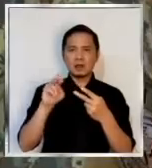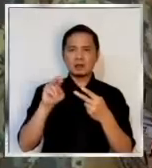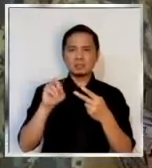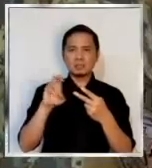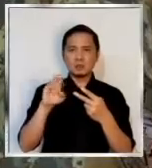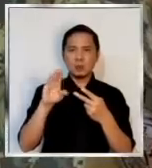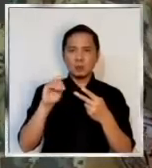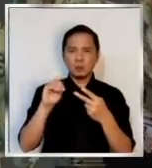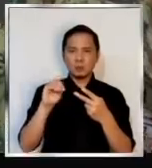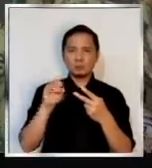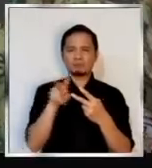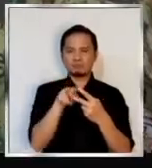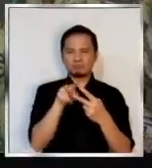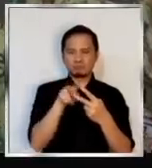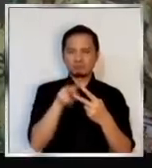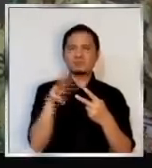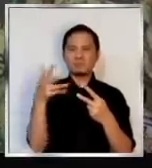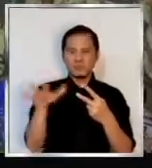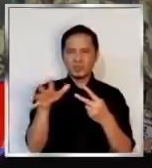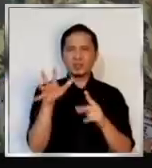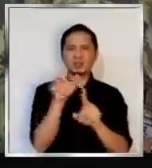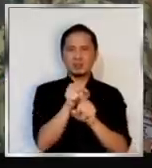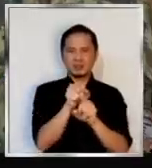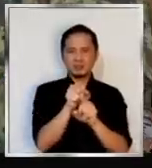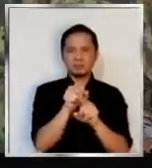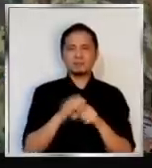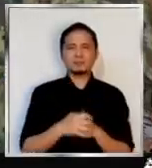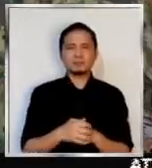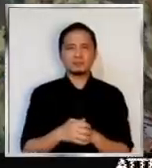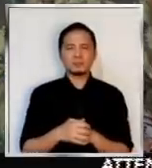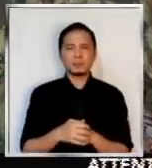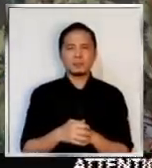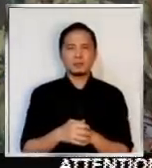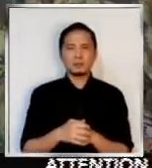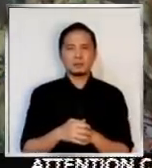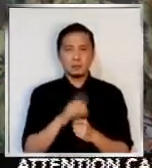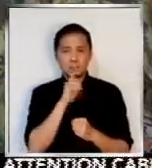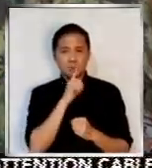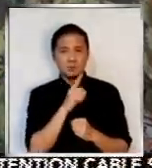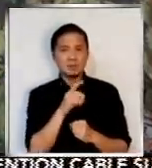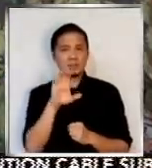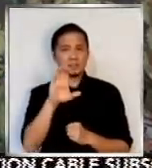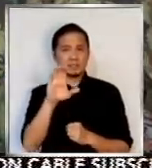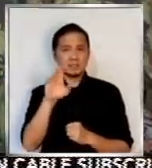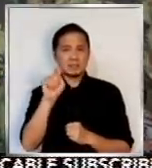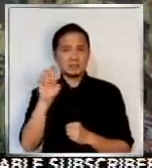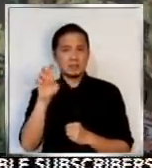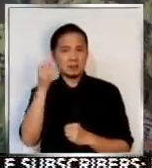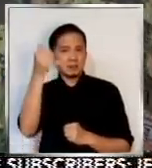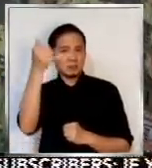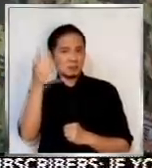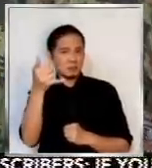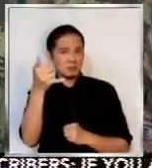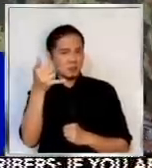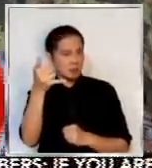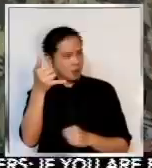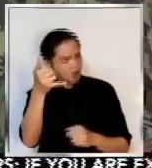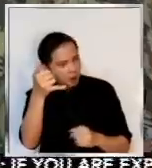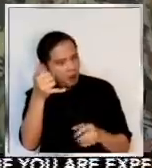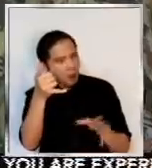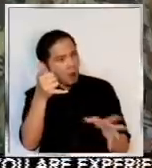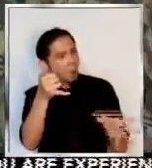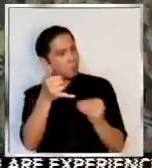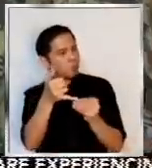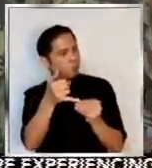with homicide. By just mere looking doon sa CCTV. But when we investigated and nakuha yung mga pieces of